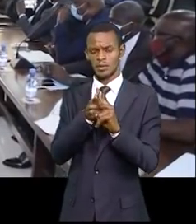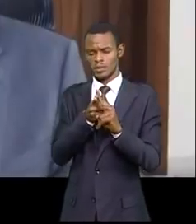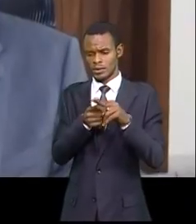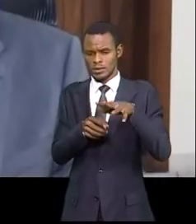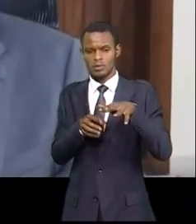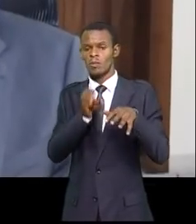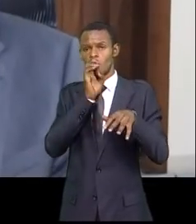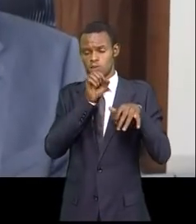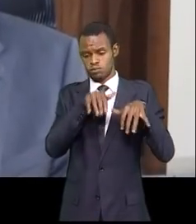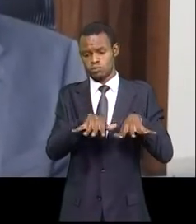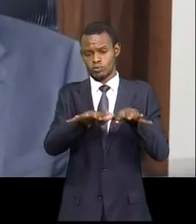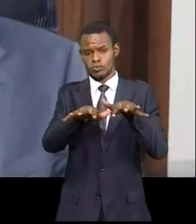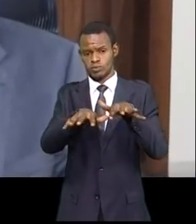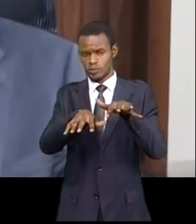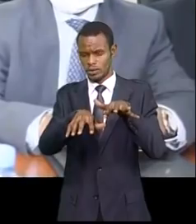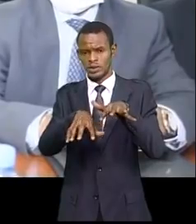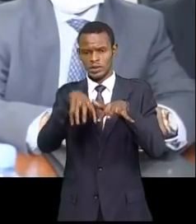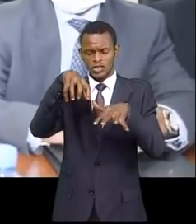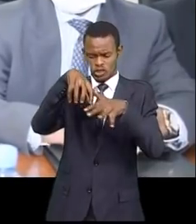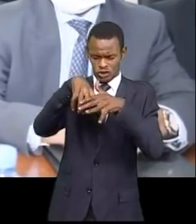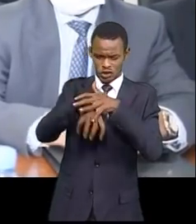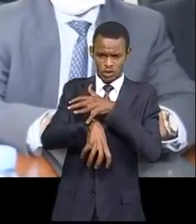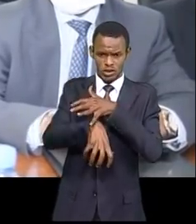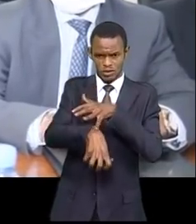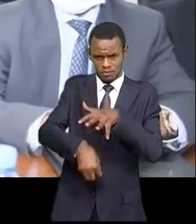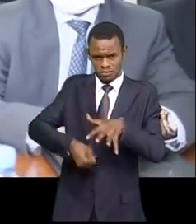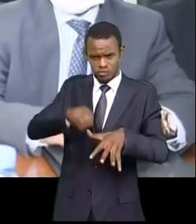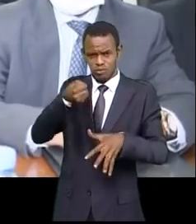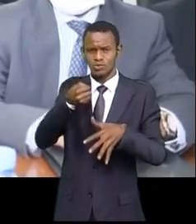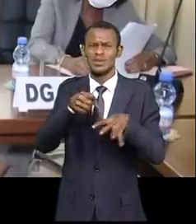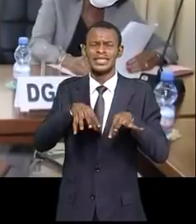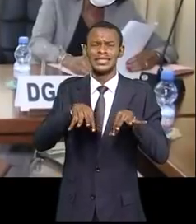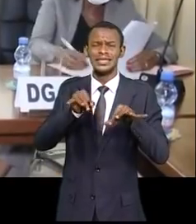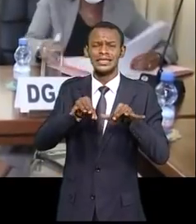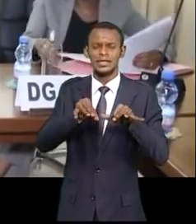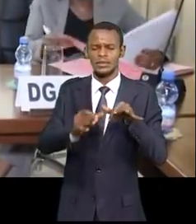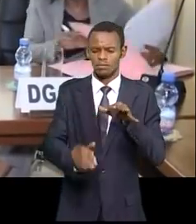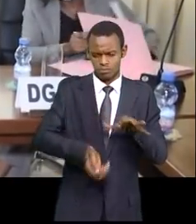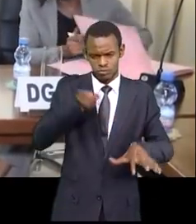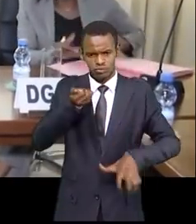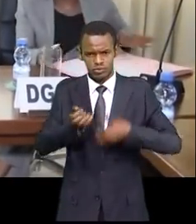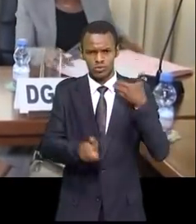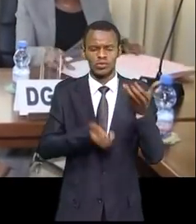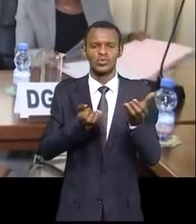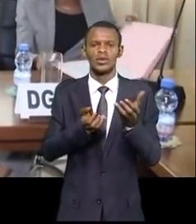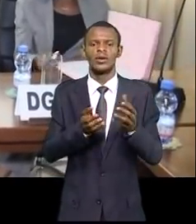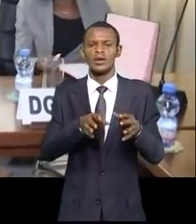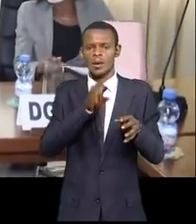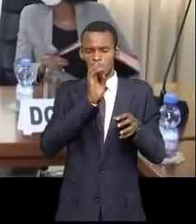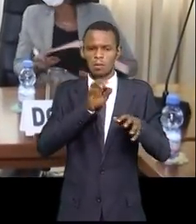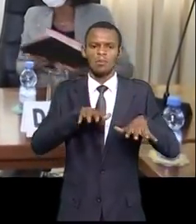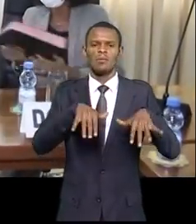d'une drague 9 ainsi qu'aux des équipements connexes de deux parties ont été représentés pour la fecq par